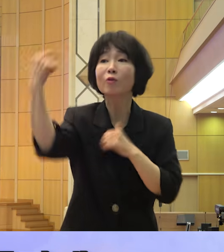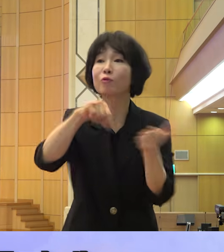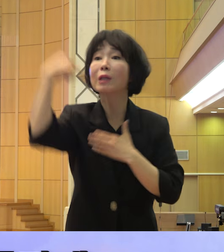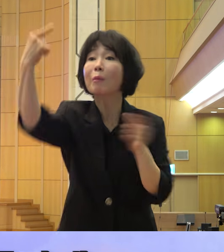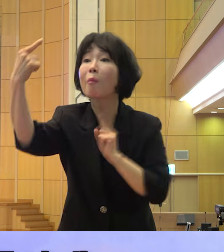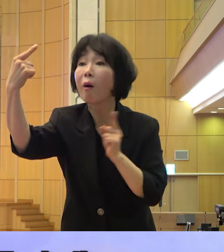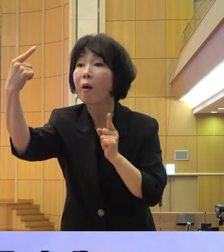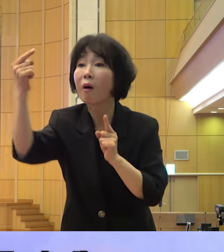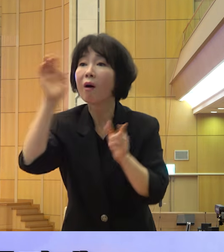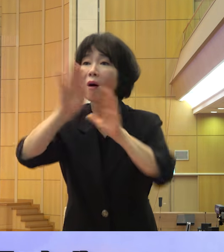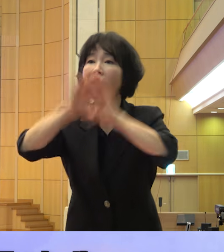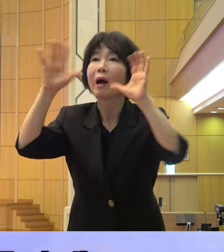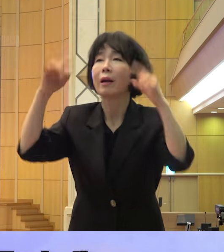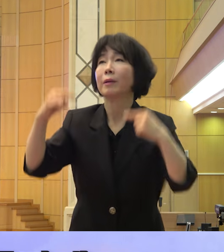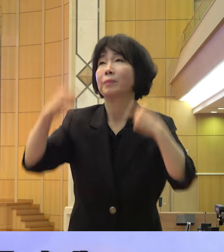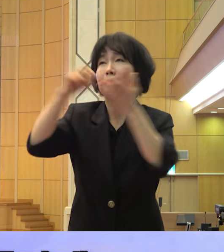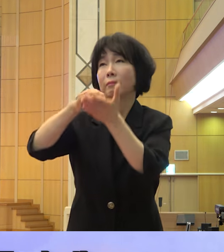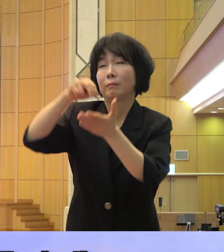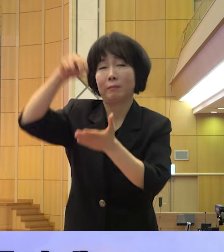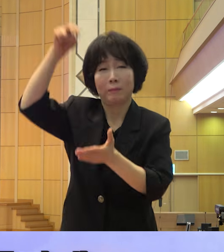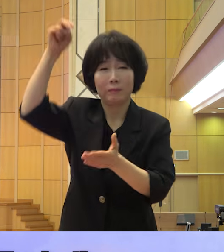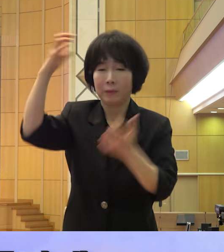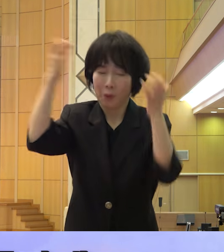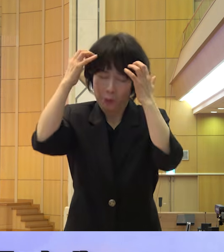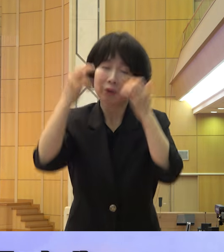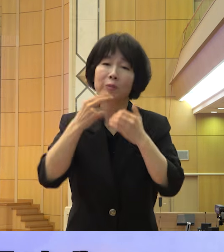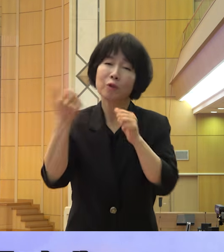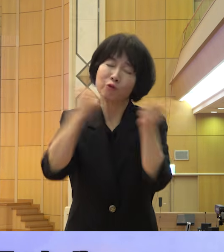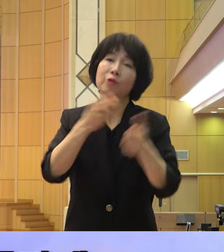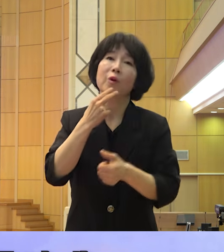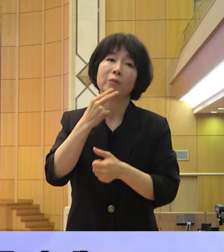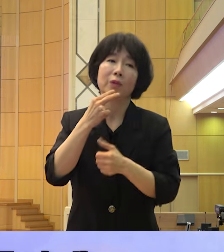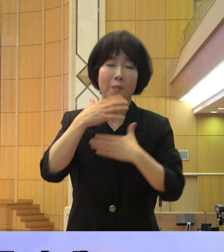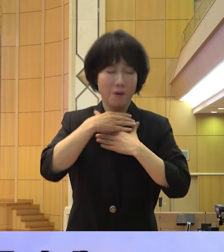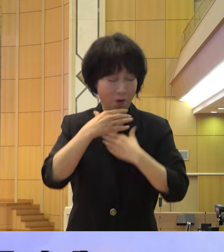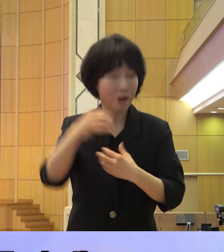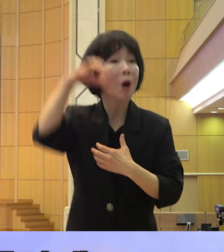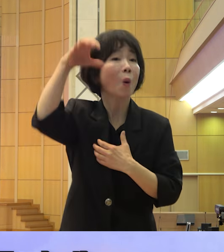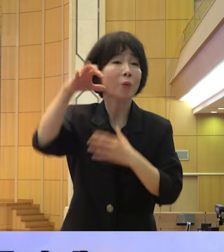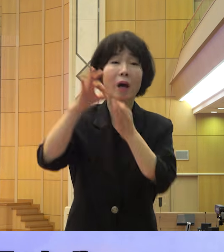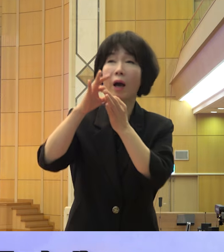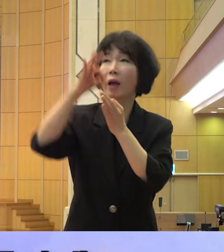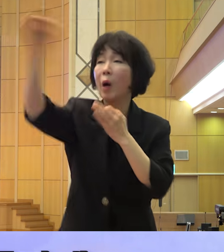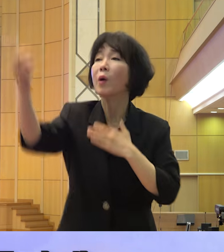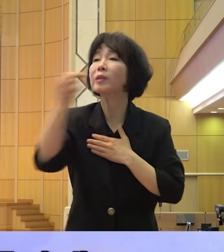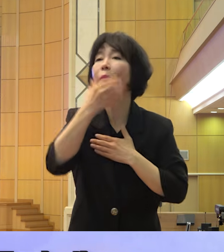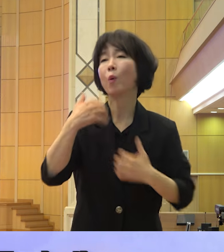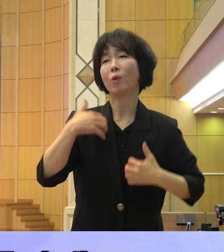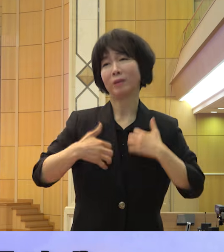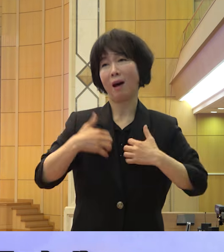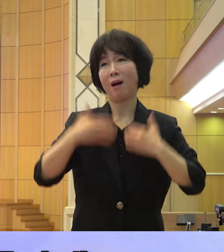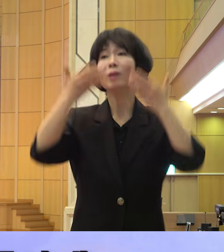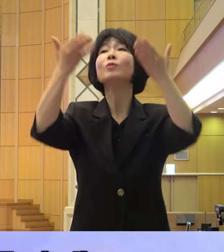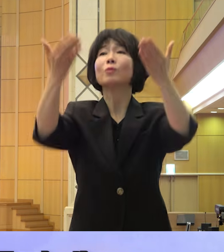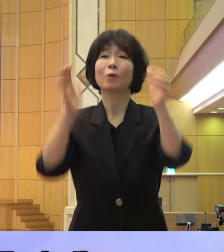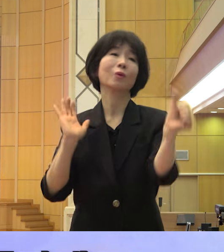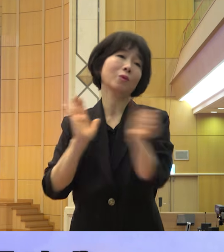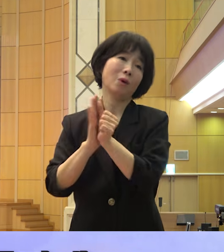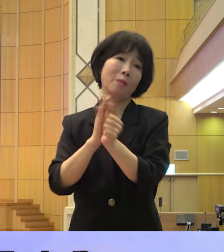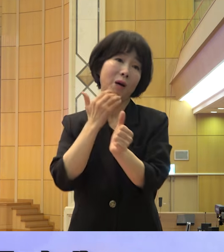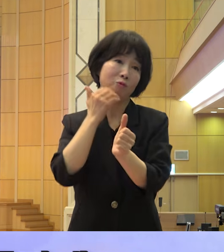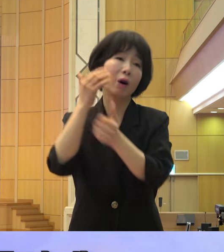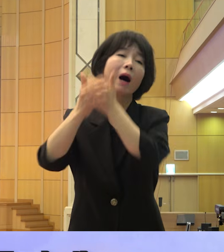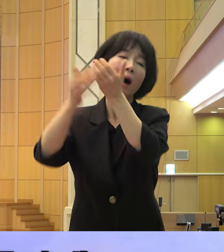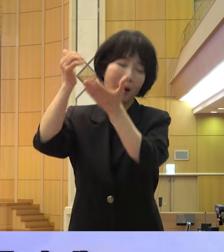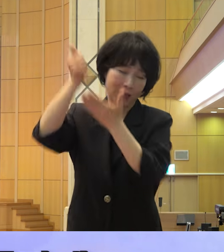죽는 것도 늙는 것도 눈물도 슬픔도 괴로움도 고통도 없는 그곳에서 영생복락을 누리는 삶을 살 수 있도록 해주시는 분이